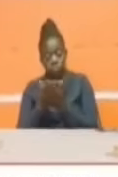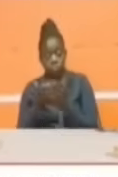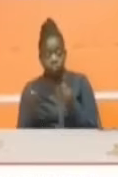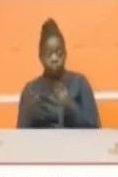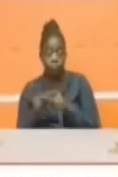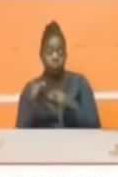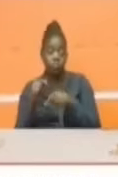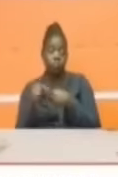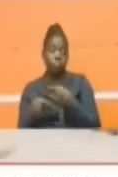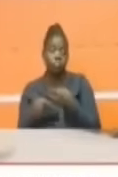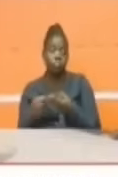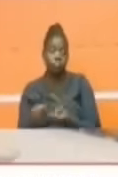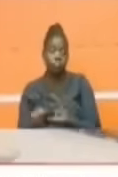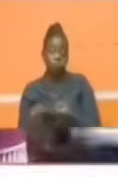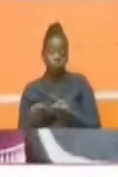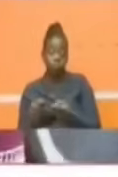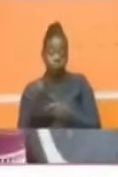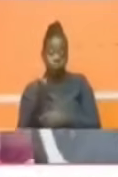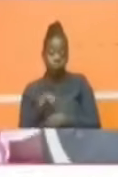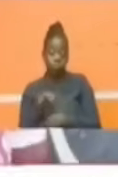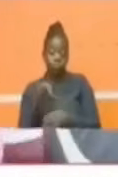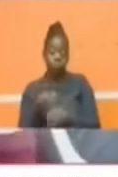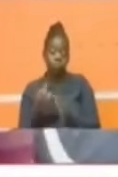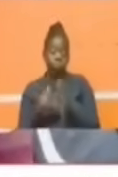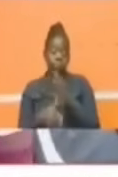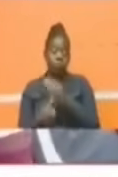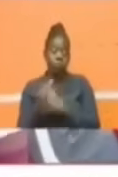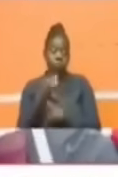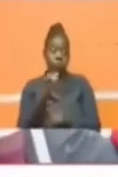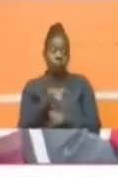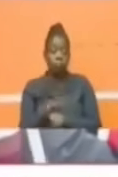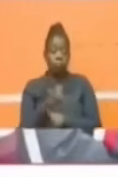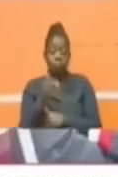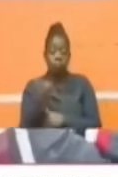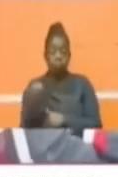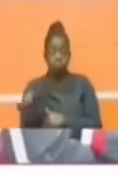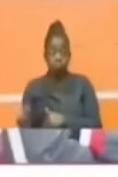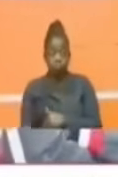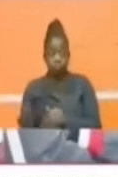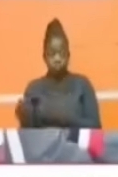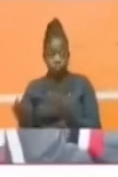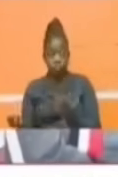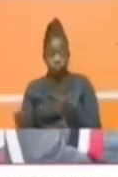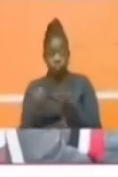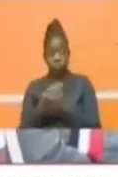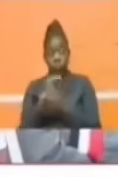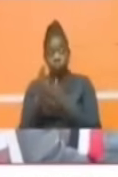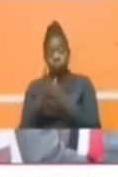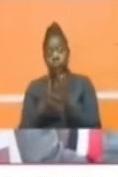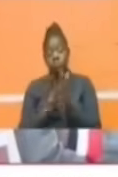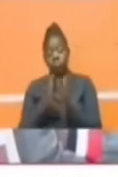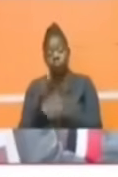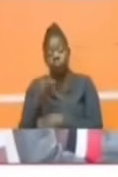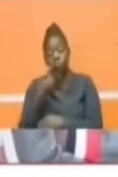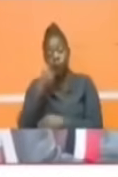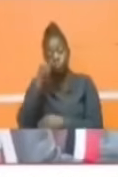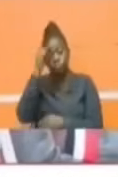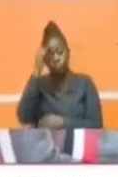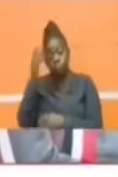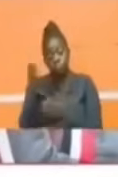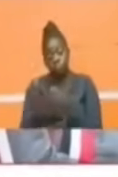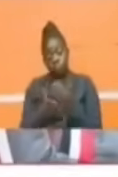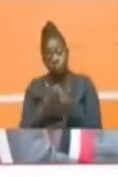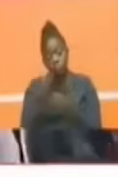bongera okutambulira mu Katonda. Abalala okwali n'abaana b'abagenzi ku ssaba oluganda batendereza abagenzi